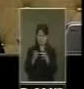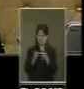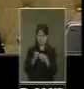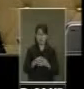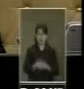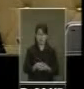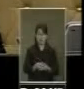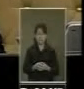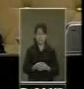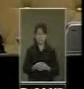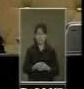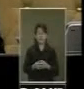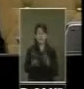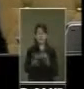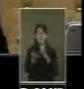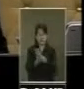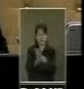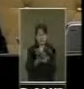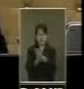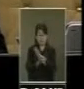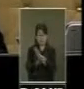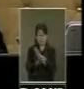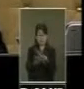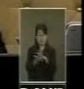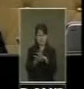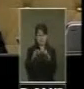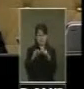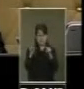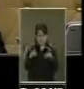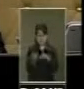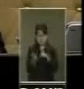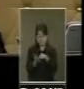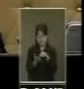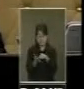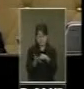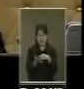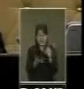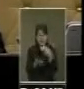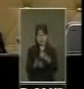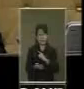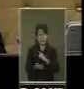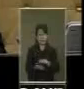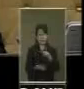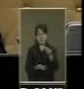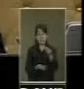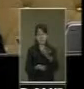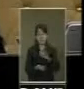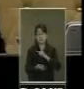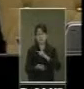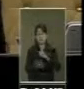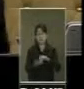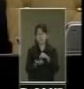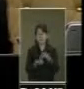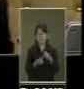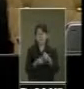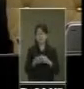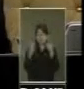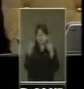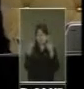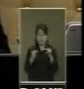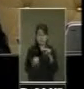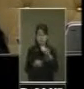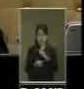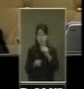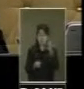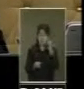เอาเถอะครับนะครับเอกสารต่างๆเนี่ยผู้ส่งก็เป็นผู้รับผิดชอบเองนะครับแล้วก็ท่านนายกก็ท่าน